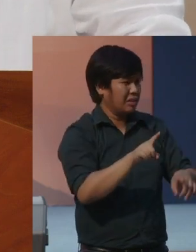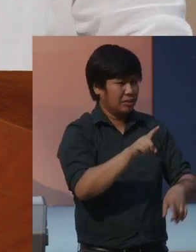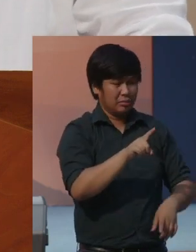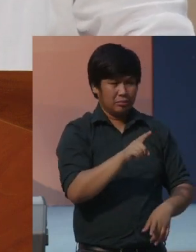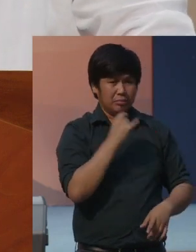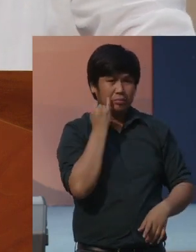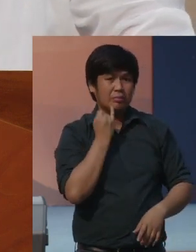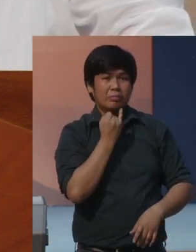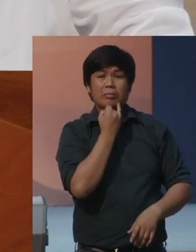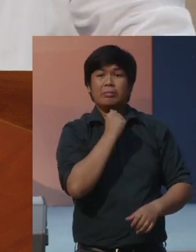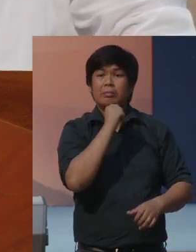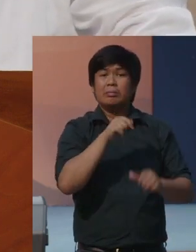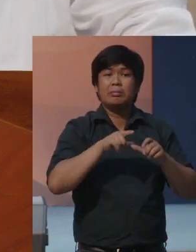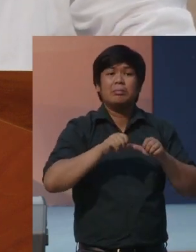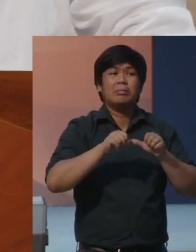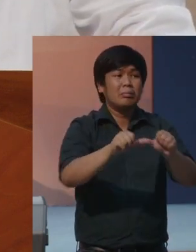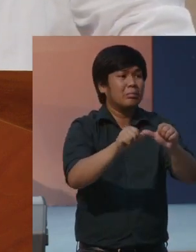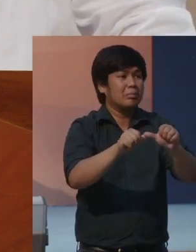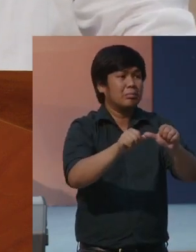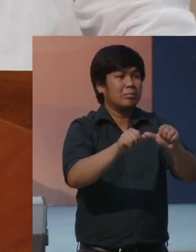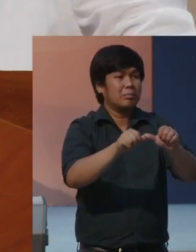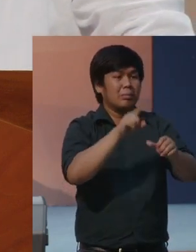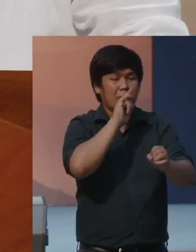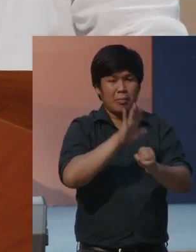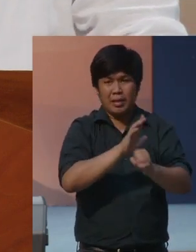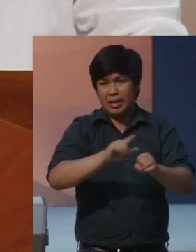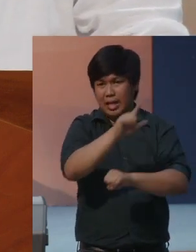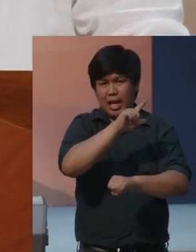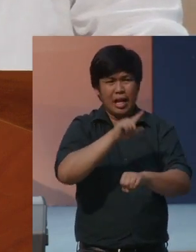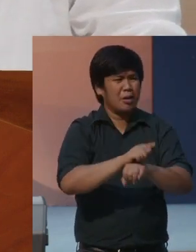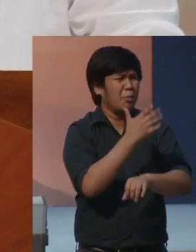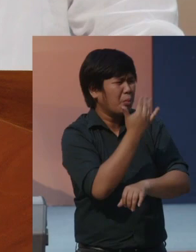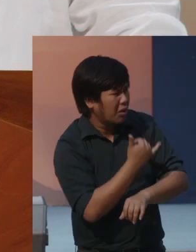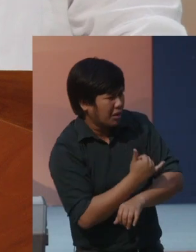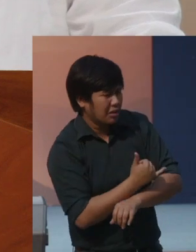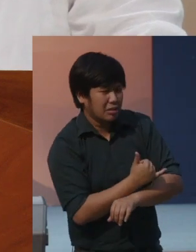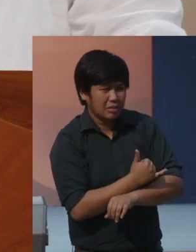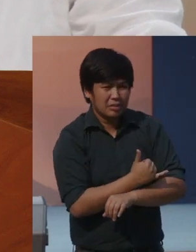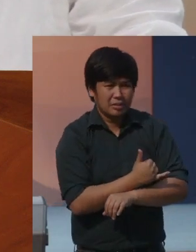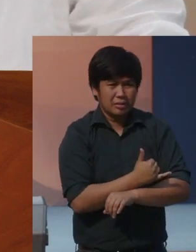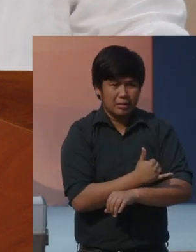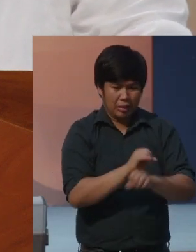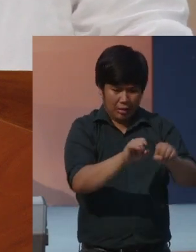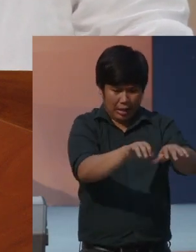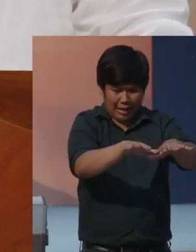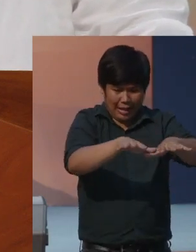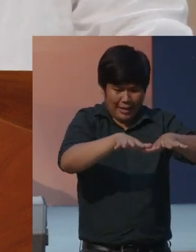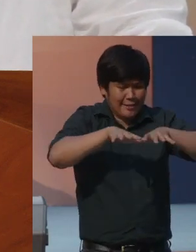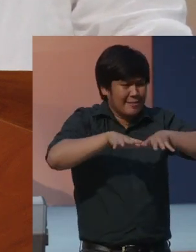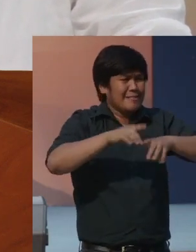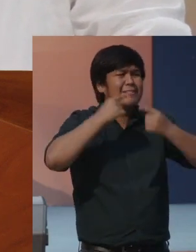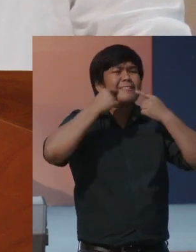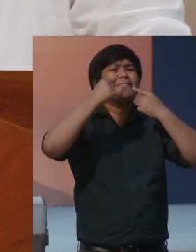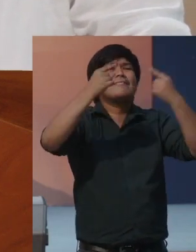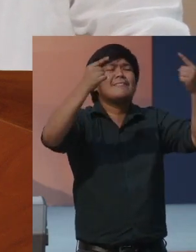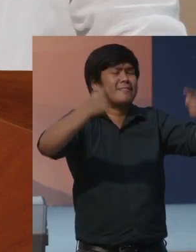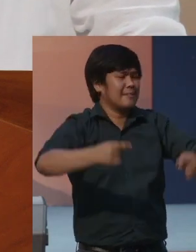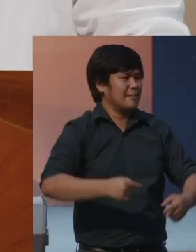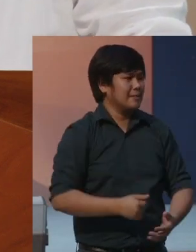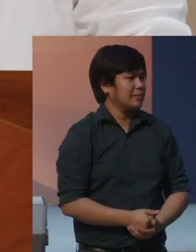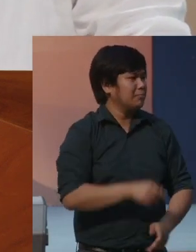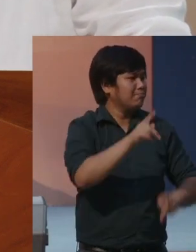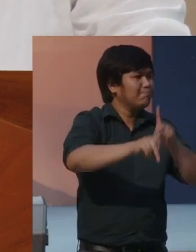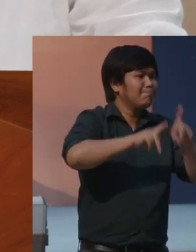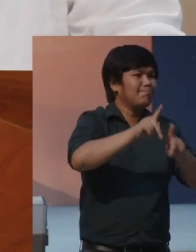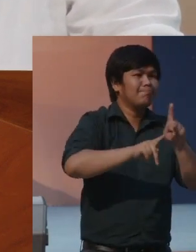pangako. Ang sabi nga sa Numbers 14, 1-4, "Then all the congregation raised a loud cry, and the